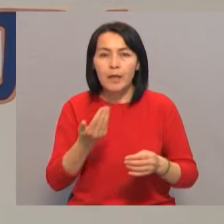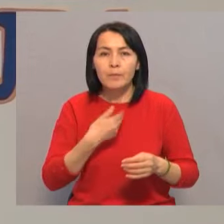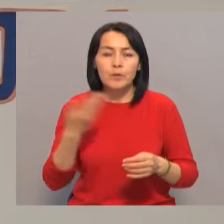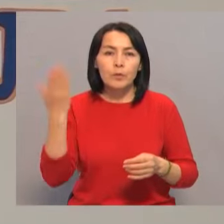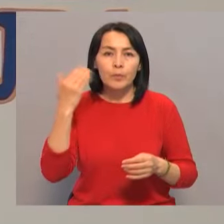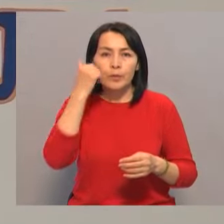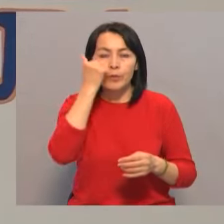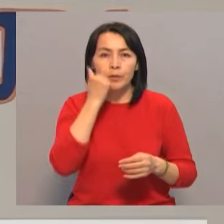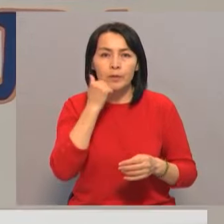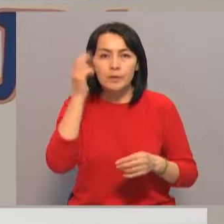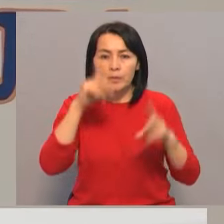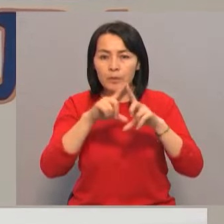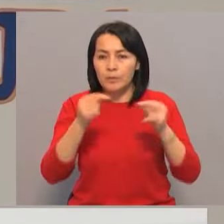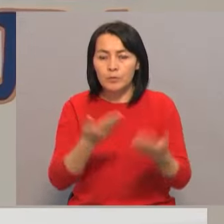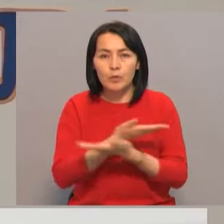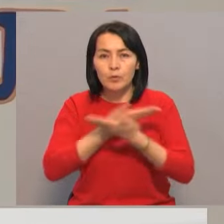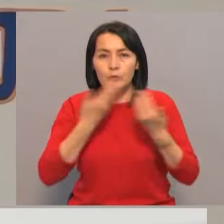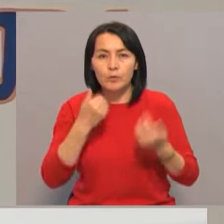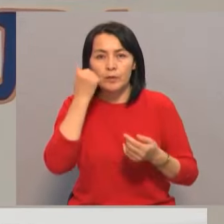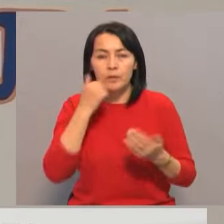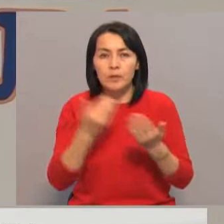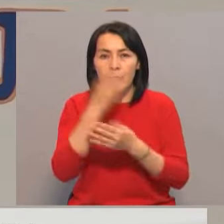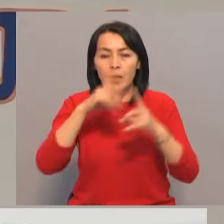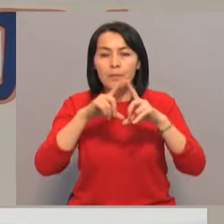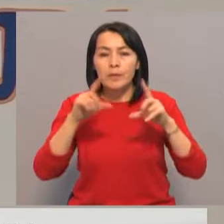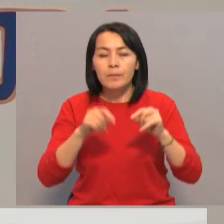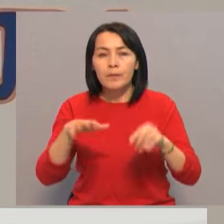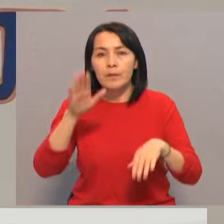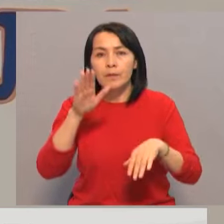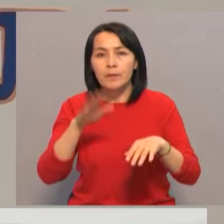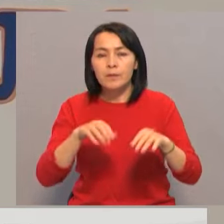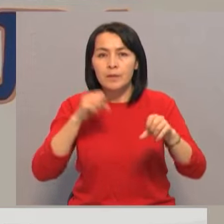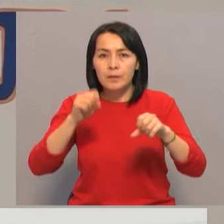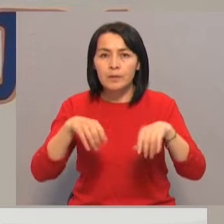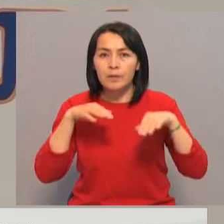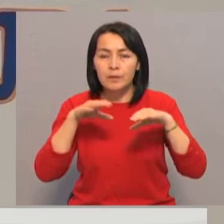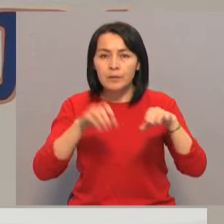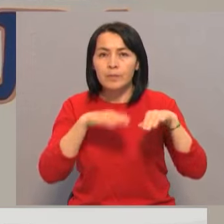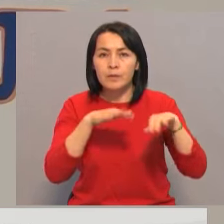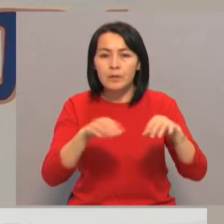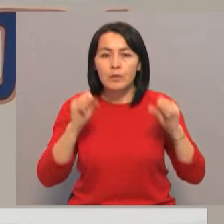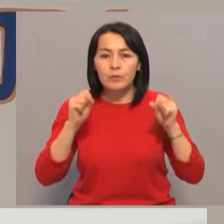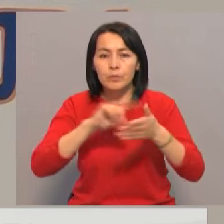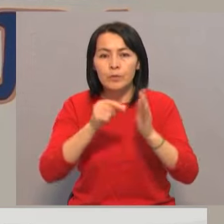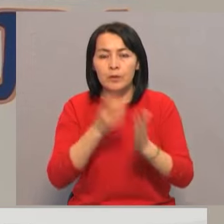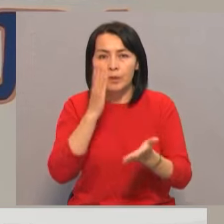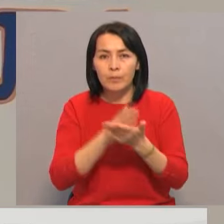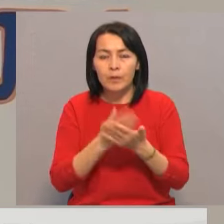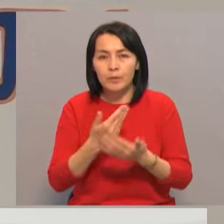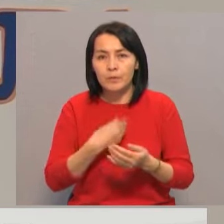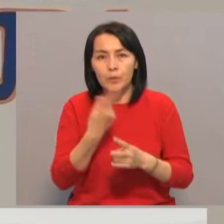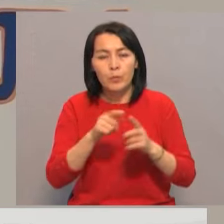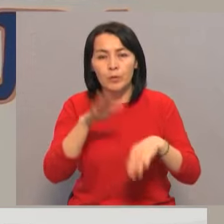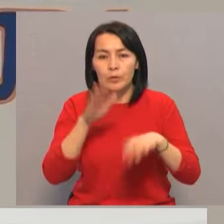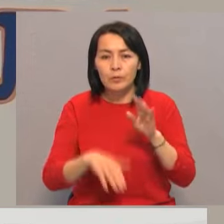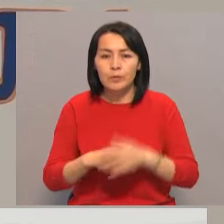бұрынғы мектебімізде бұндай жағдай жасалмаған еді. Бұл жаңа мектепте жаңа тігін машиналар, жаңа спорт залдар бар. Бізге білім алуға